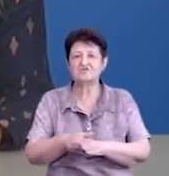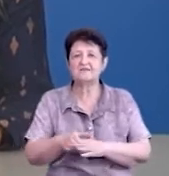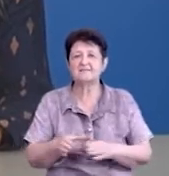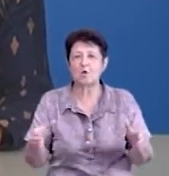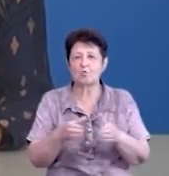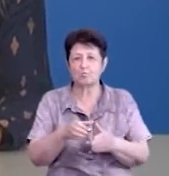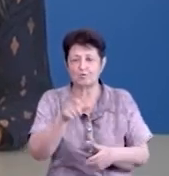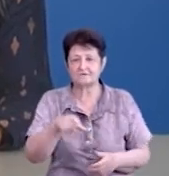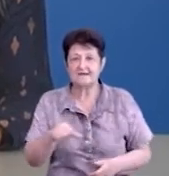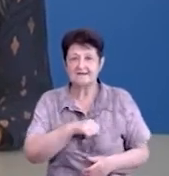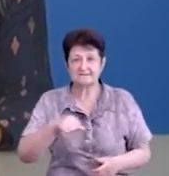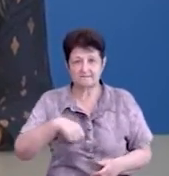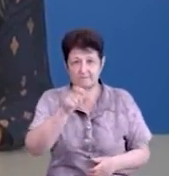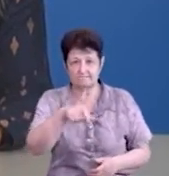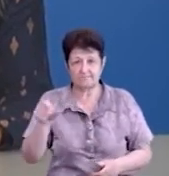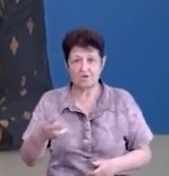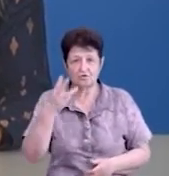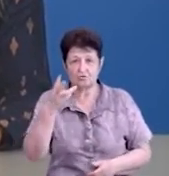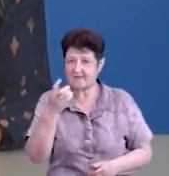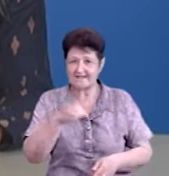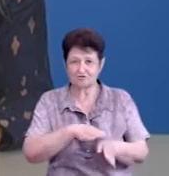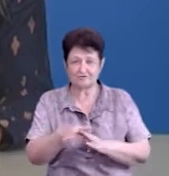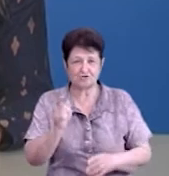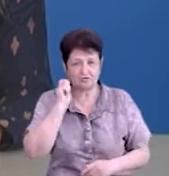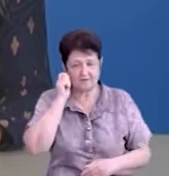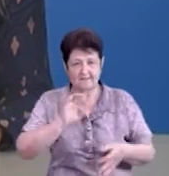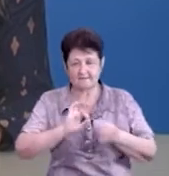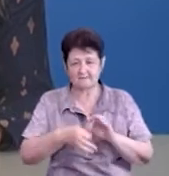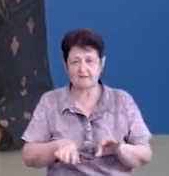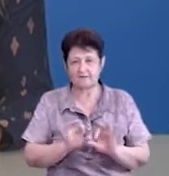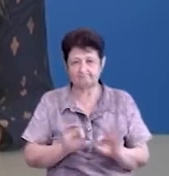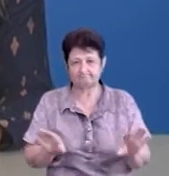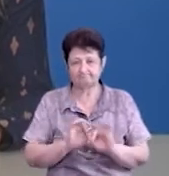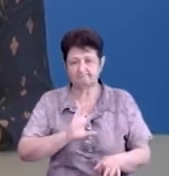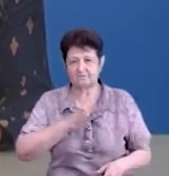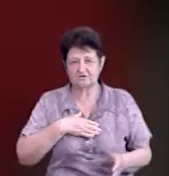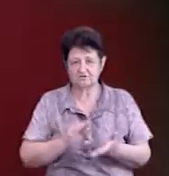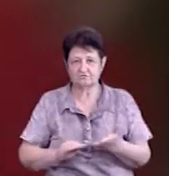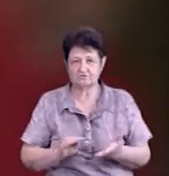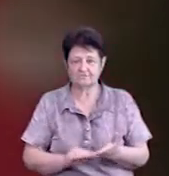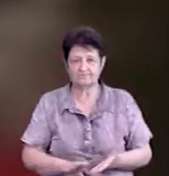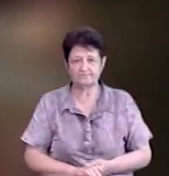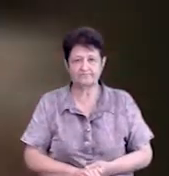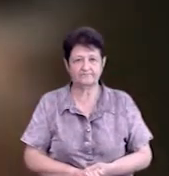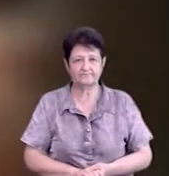осіб». Самі ж фігуранти відео – троє неповнолітніх. Деталі дізнавалась наша Ольга Онищенко.